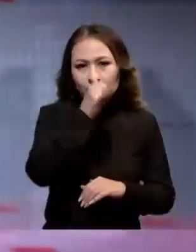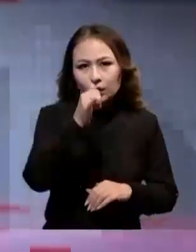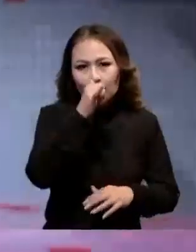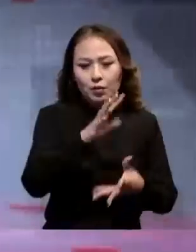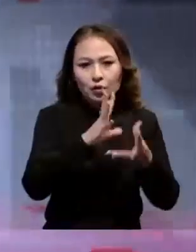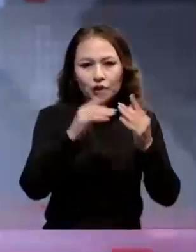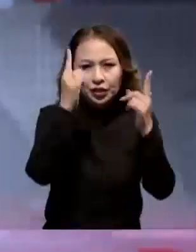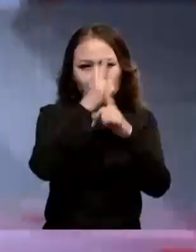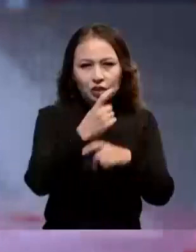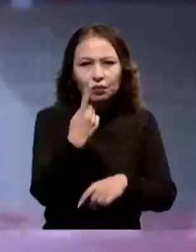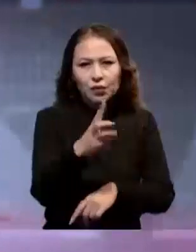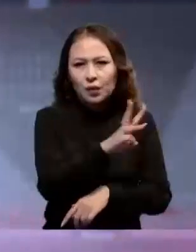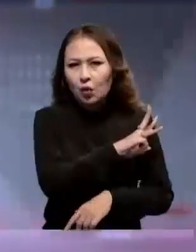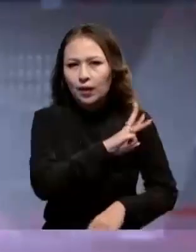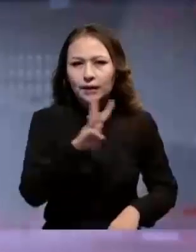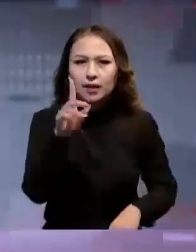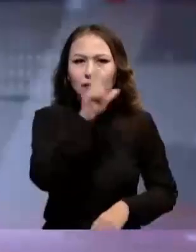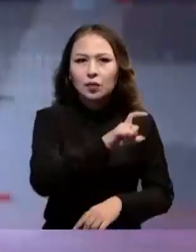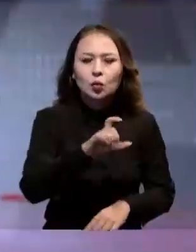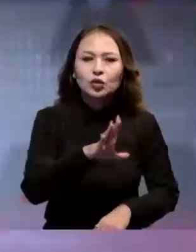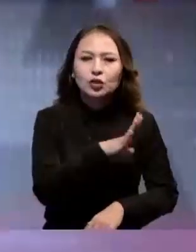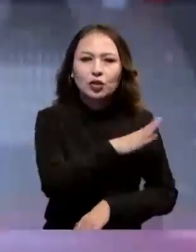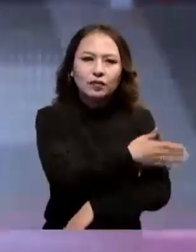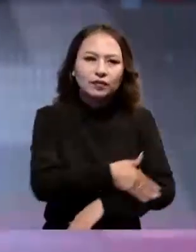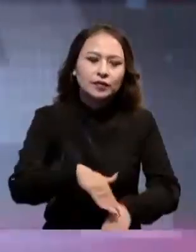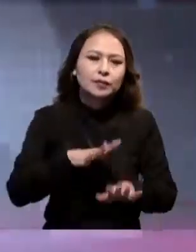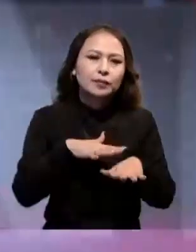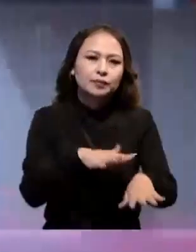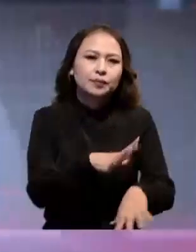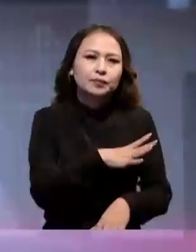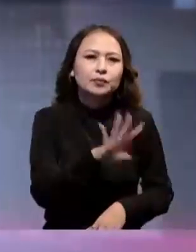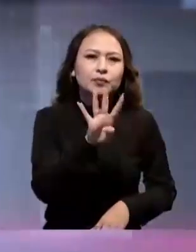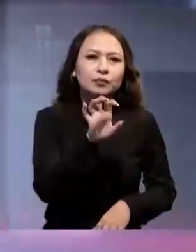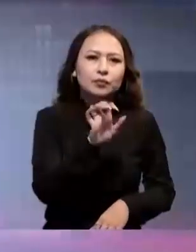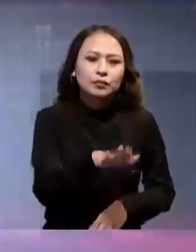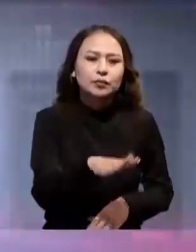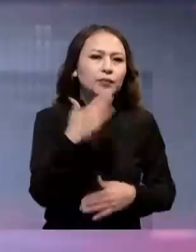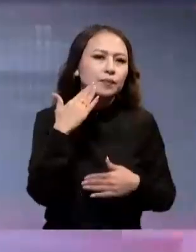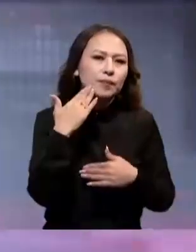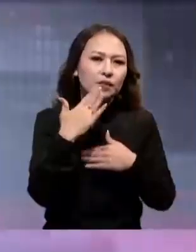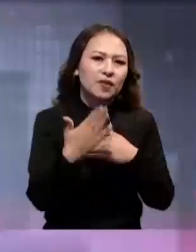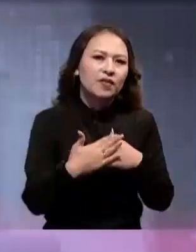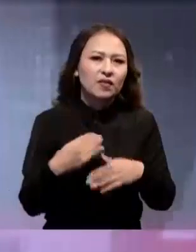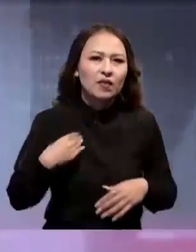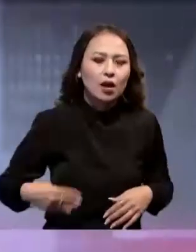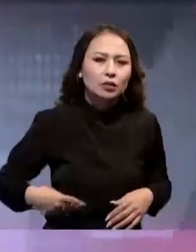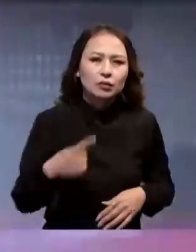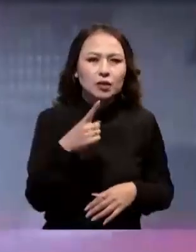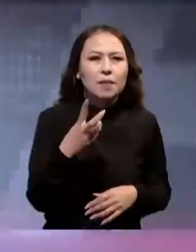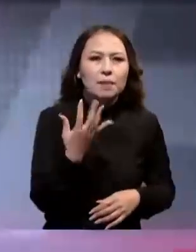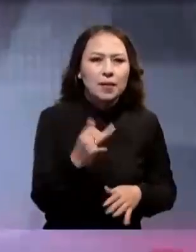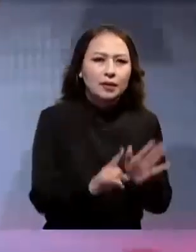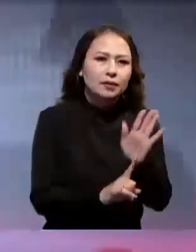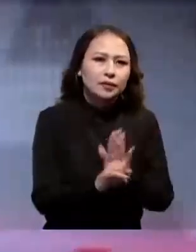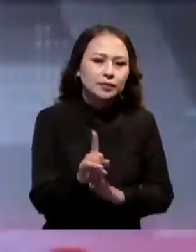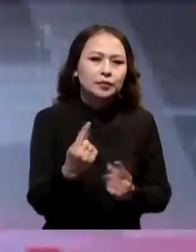Кәсіподақ ұйымының хабарлауынша кеше 1 миллионнан аса адам көшеге шыққан. Ал ішкі істер министрлігі 400 мыңдай дейді. Француздар 1 мамырда